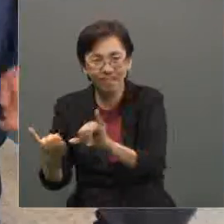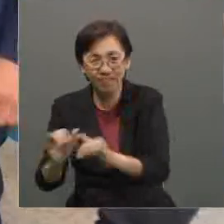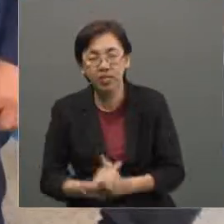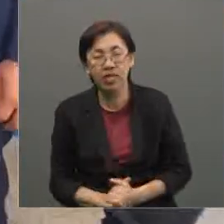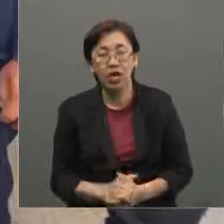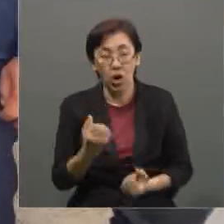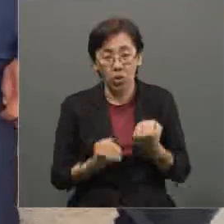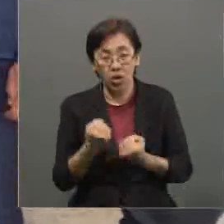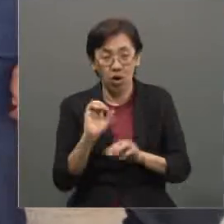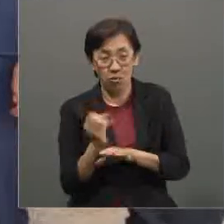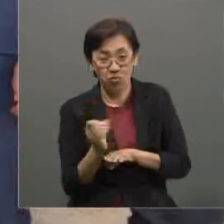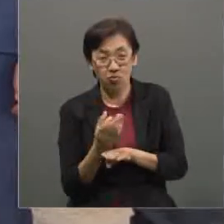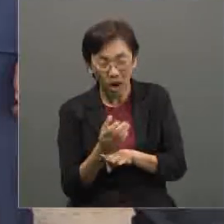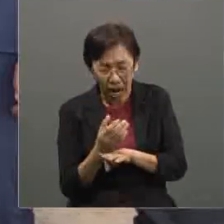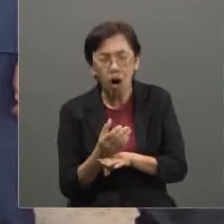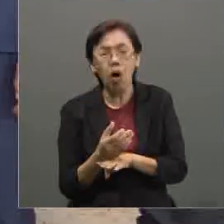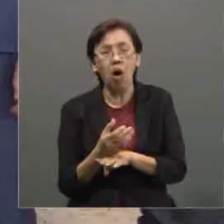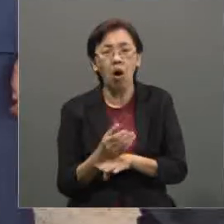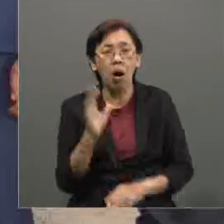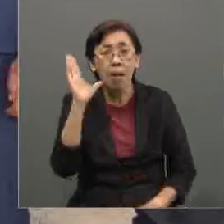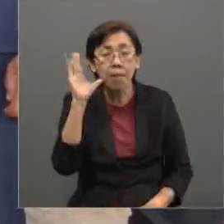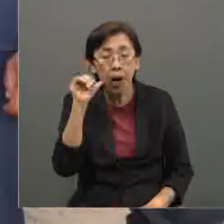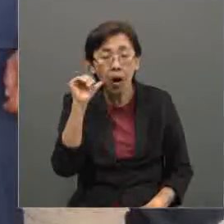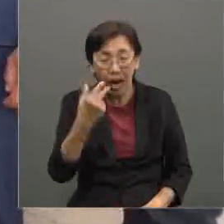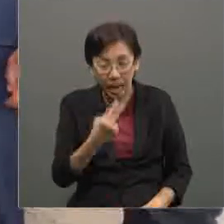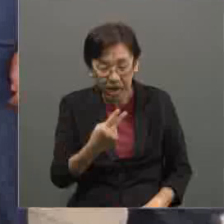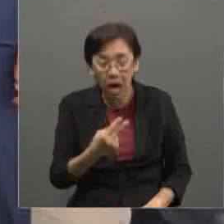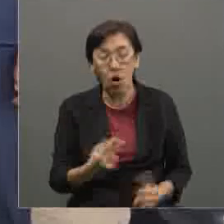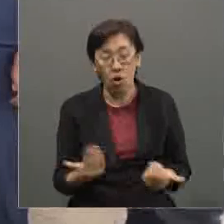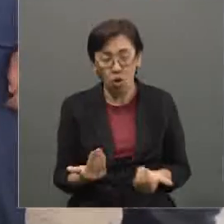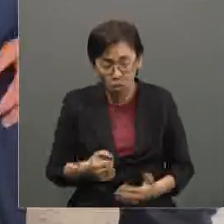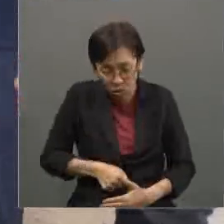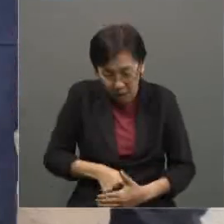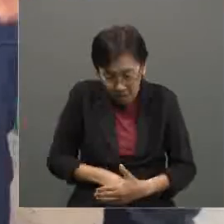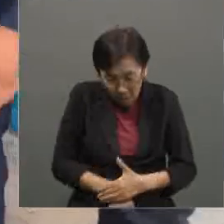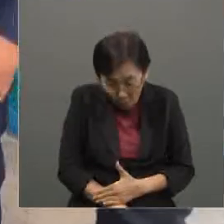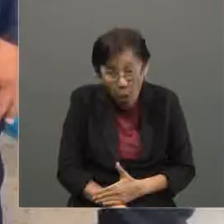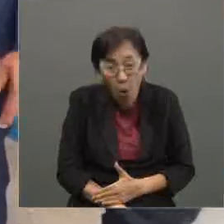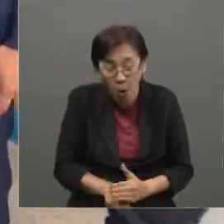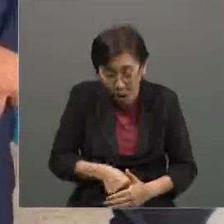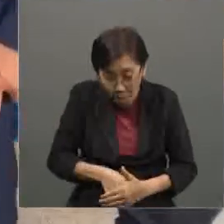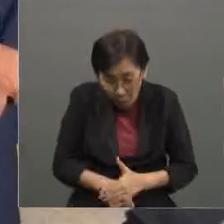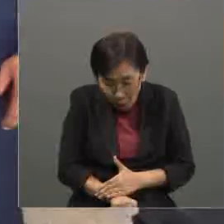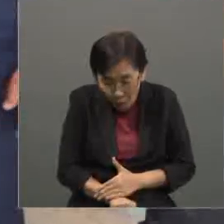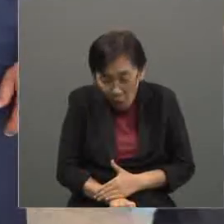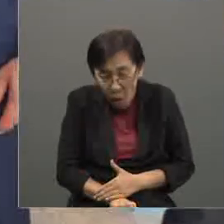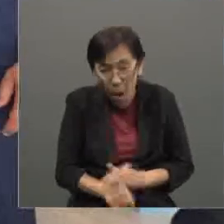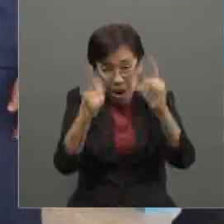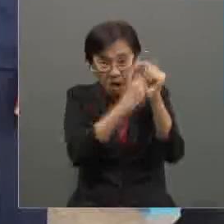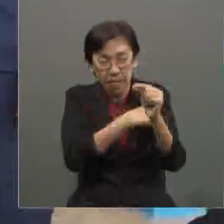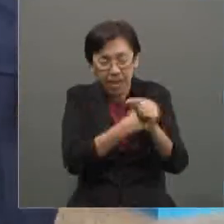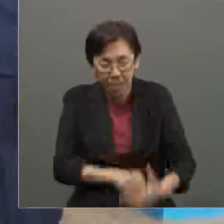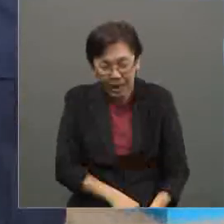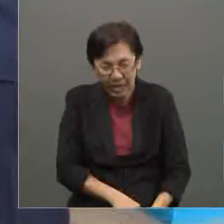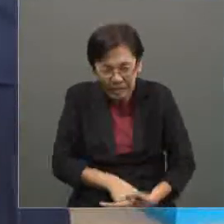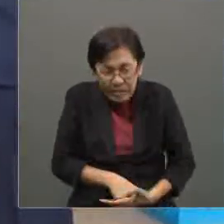างที่อยู่ในรถฉุกเฉินเนี่ยพ่อเด็กนะเห็นศีรษะทารกโผล่ออกมาแต่พยาบาลใช้มือดันหัวเด็ก